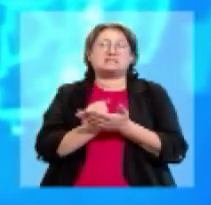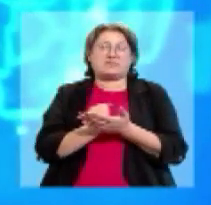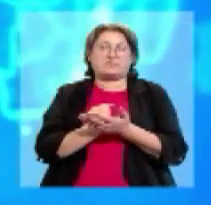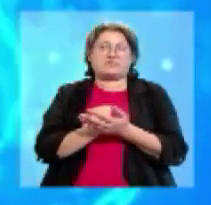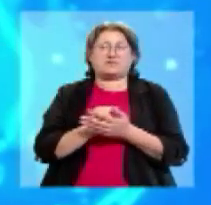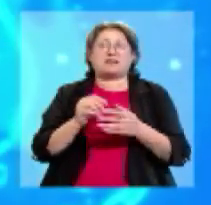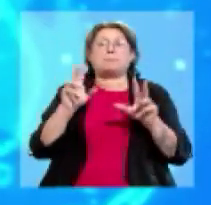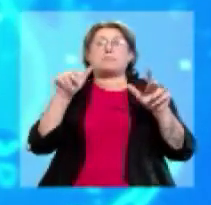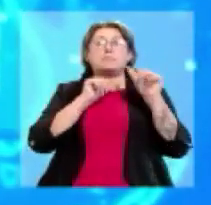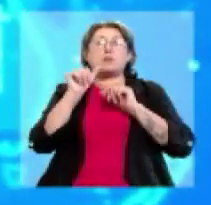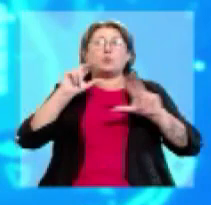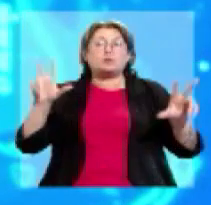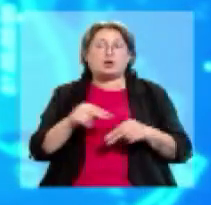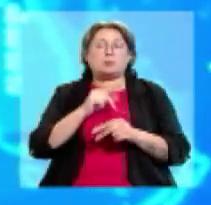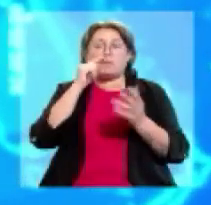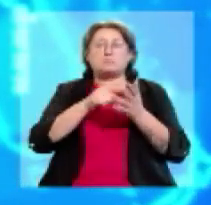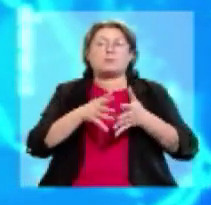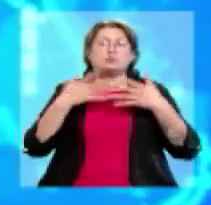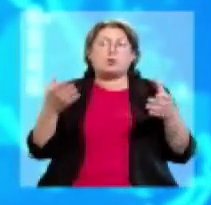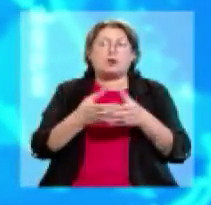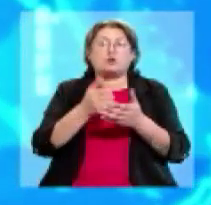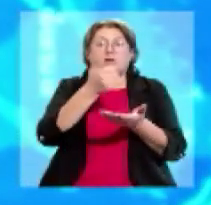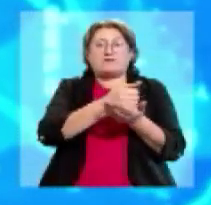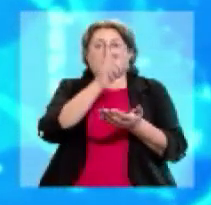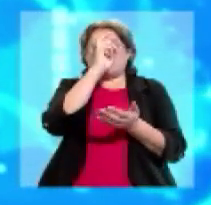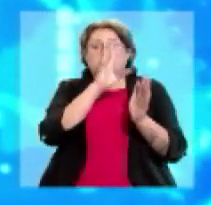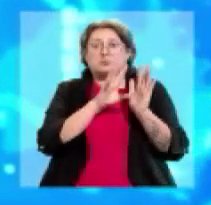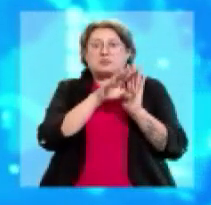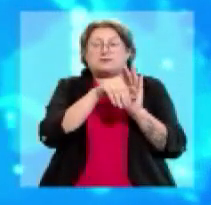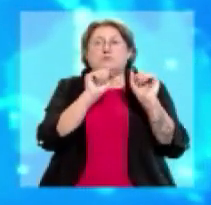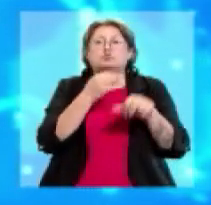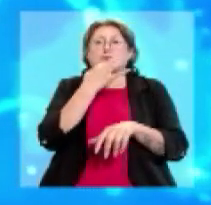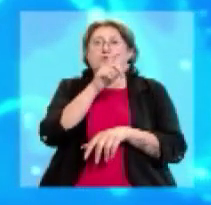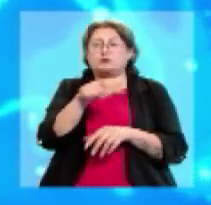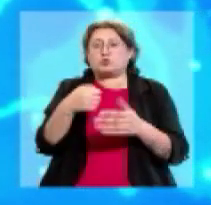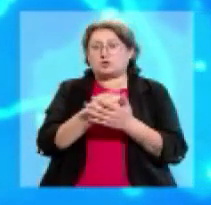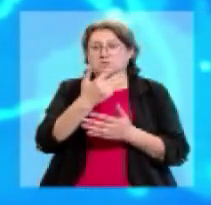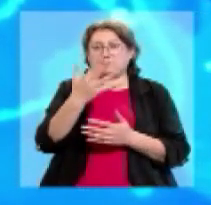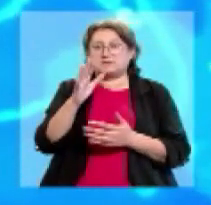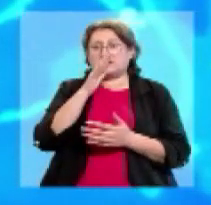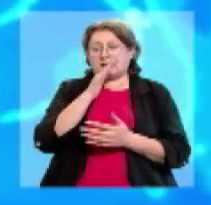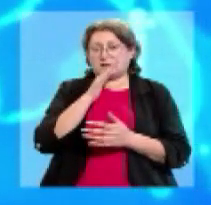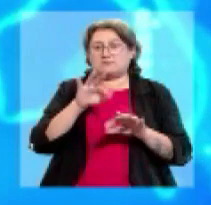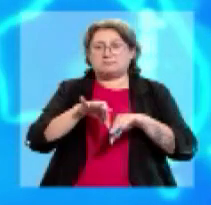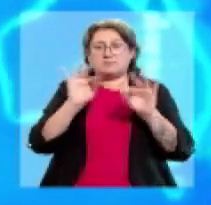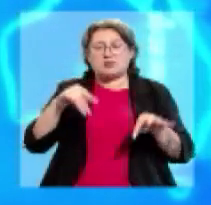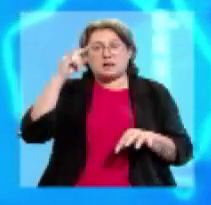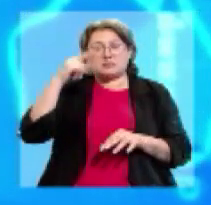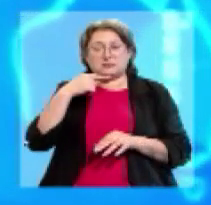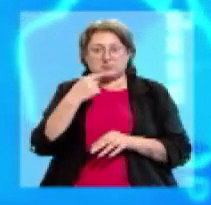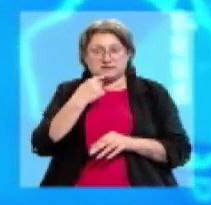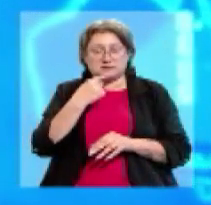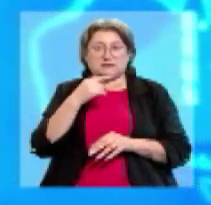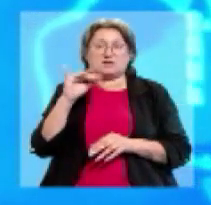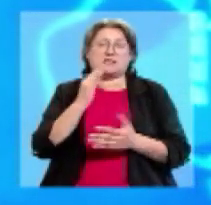резерве. Попытать удачу и попасть в большую команду главы государства может любой житель до 35 лет, владеющий государственным